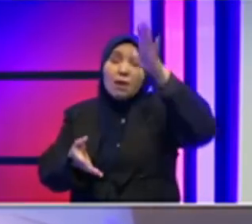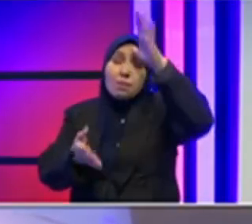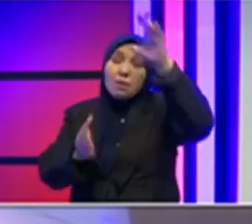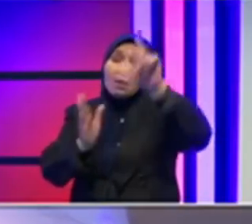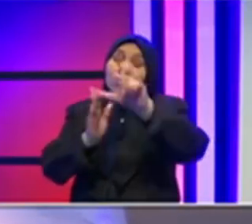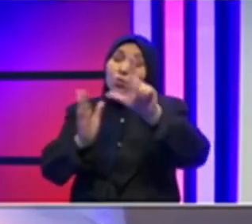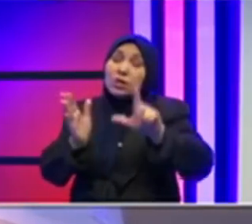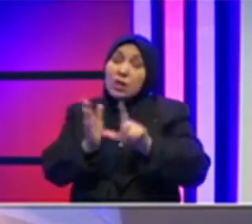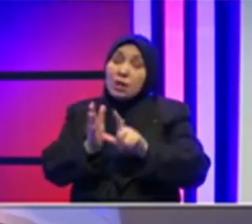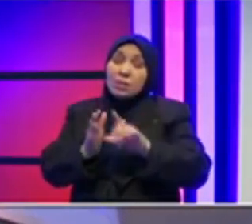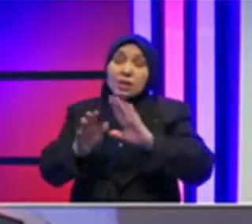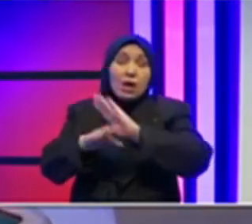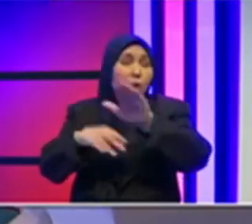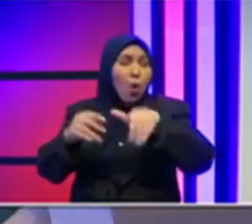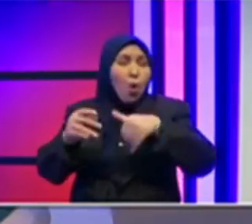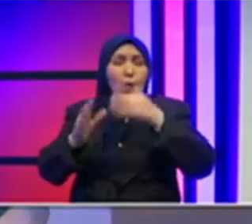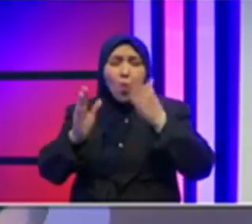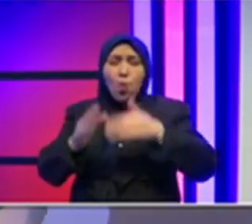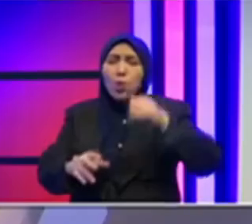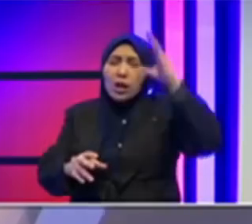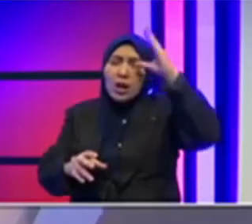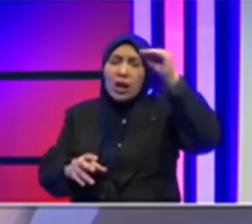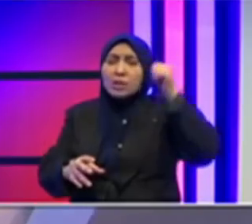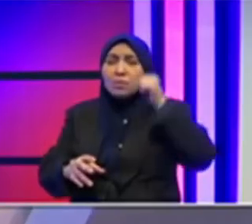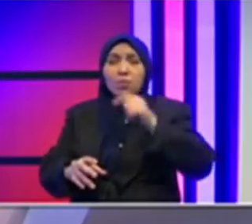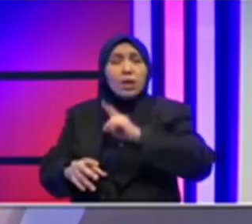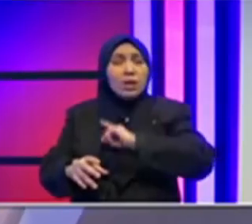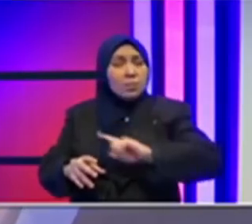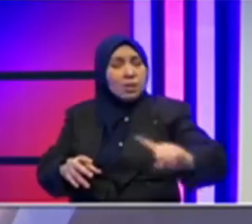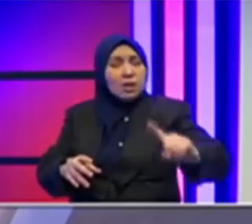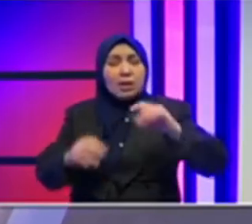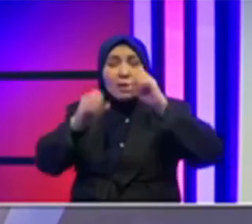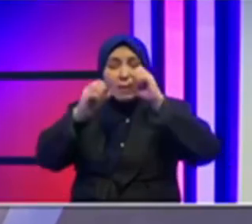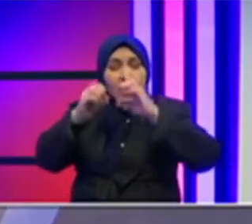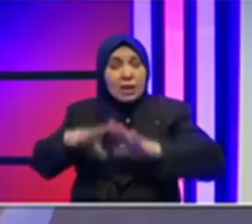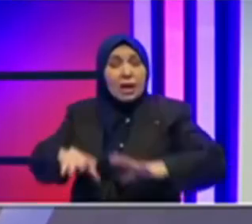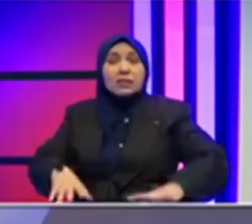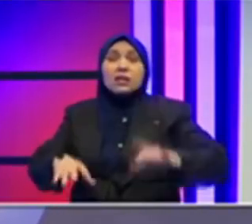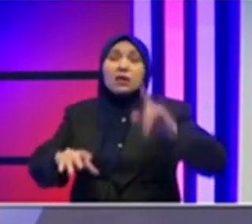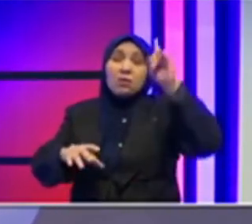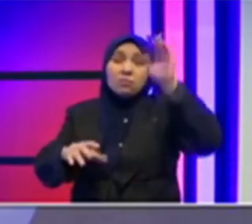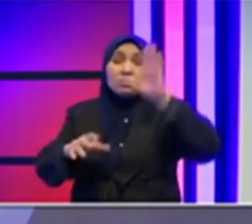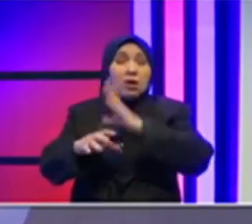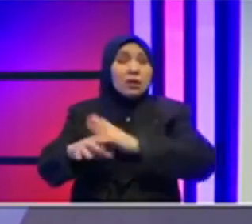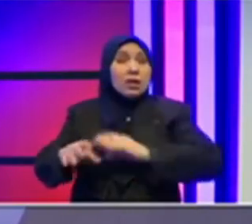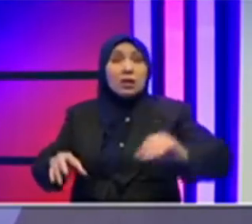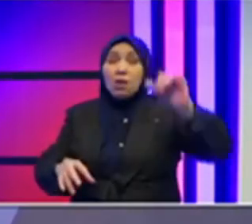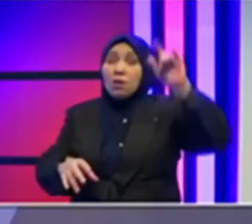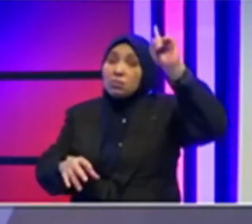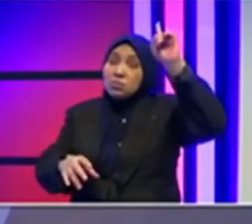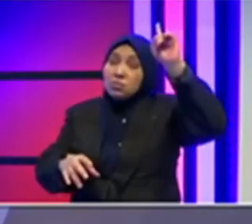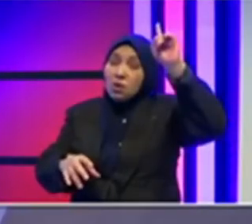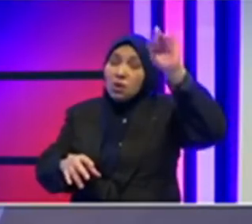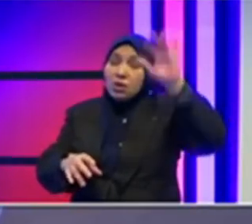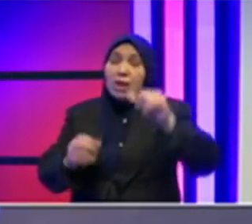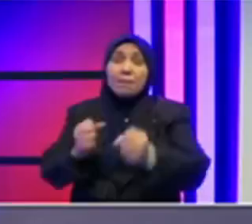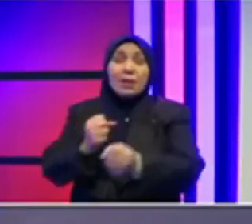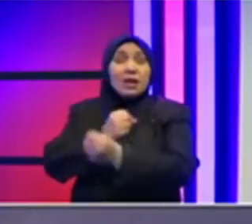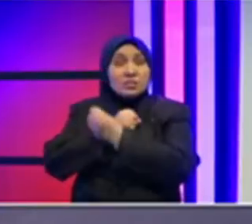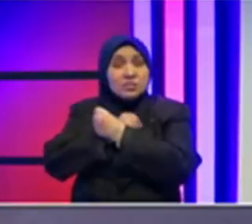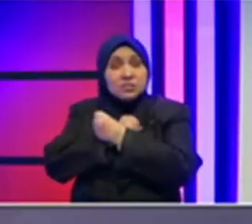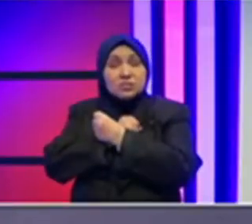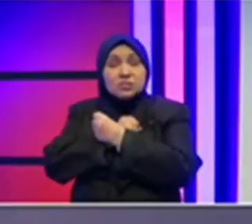kami muslimin dan muslimat Birahmatika ya Arhamar Rahimin Ya Allah wa ya Rahman wa ya